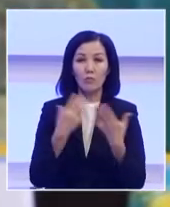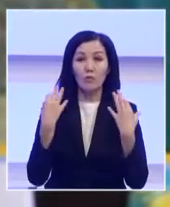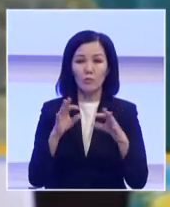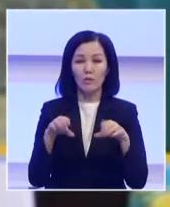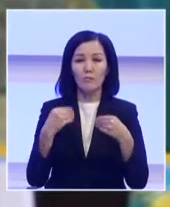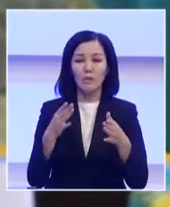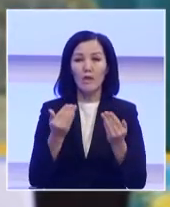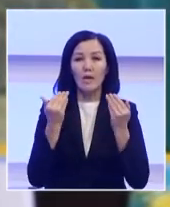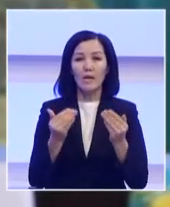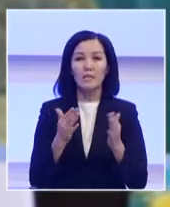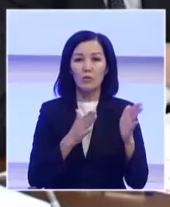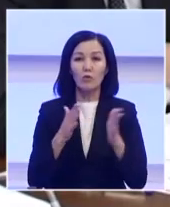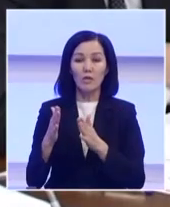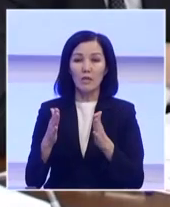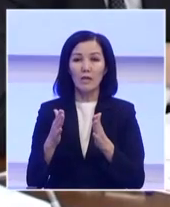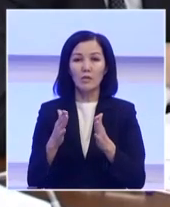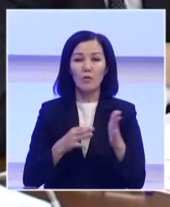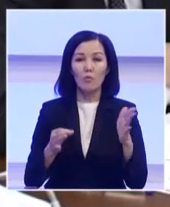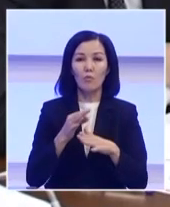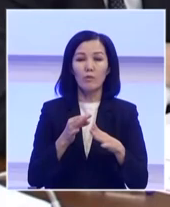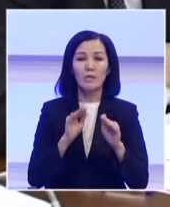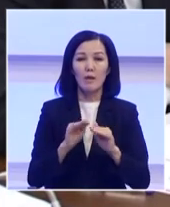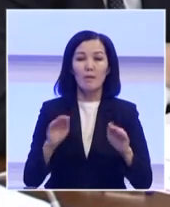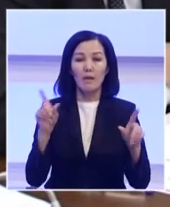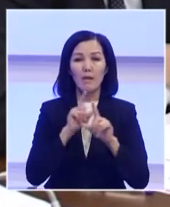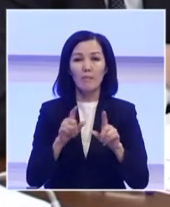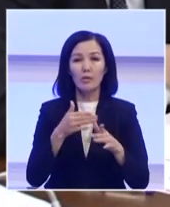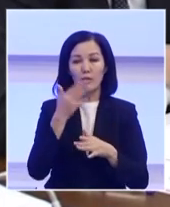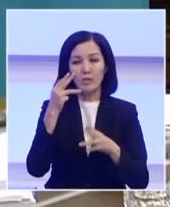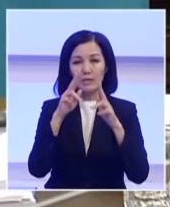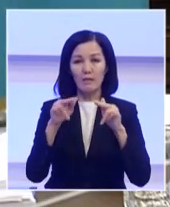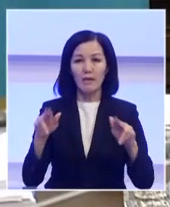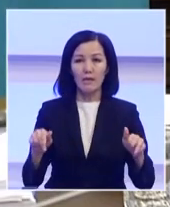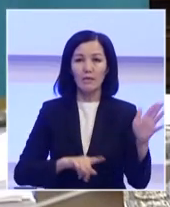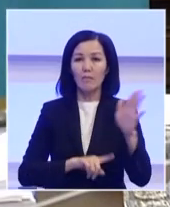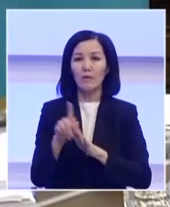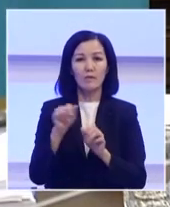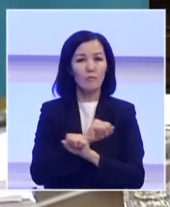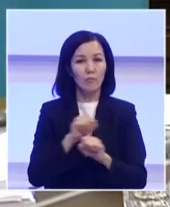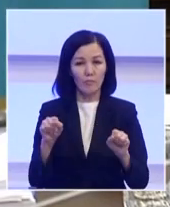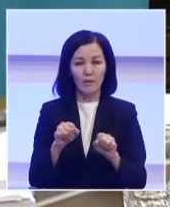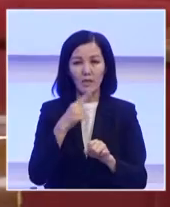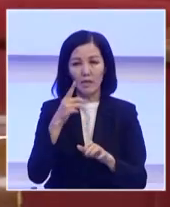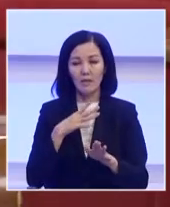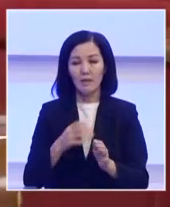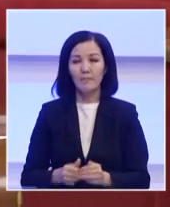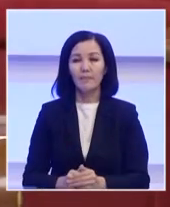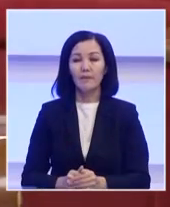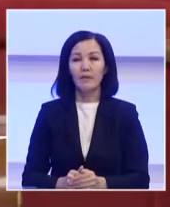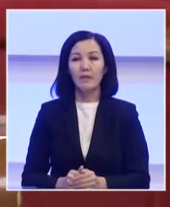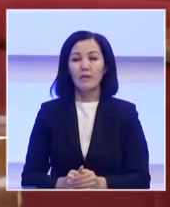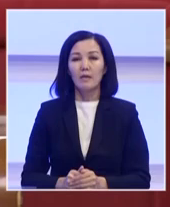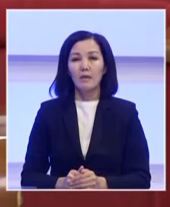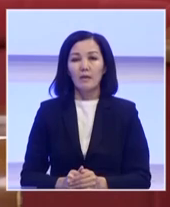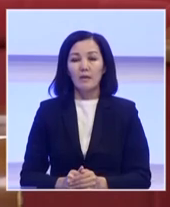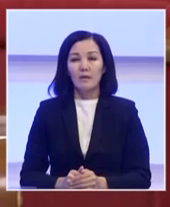берді. Әзірге жағдай тұрақталғанша, облыста балабақша мен жазғы лагерлерді бастамау қажеттігін айтты. Занимайся с